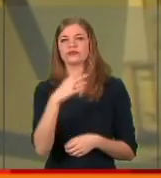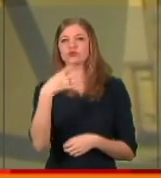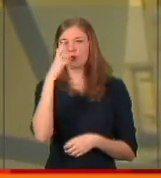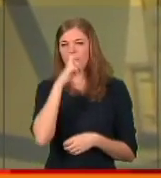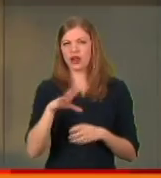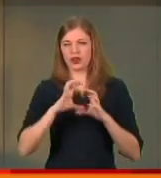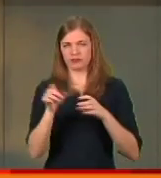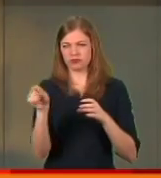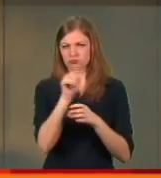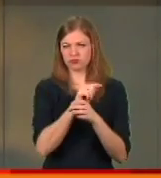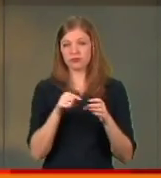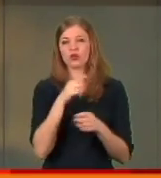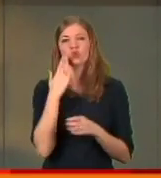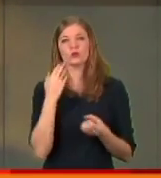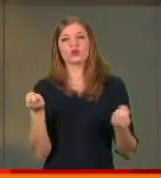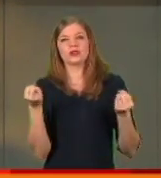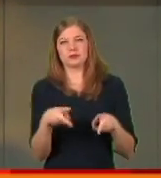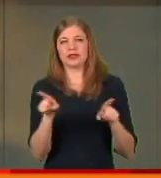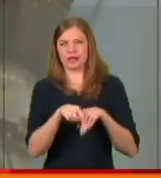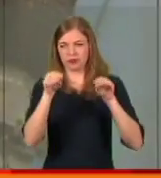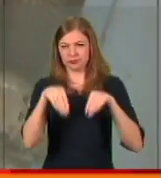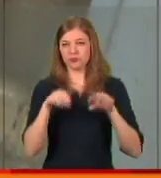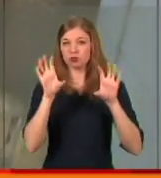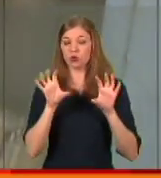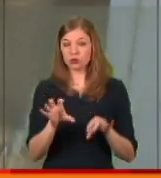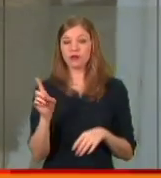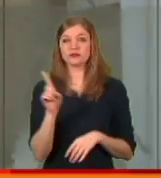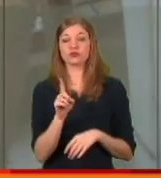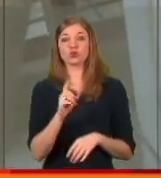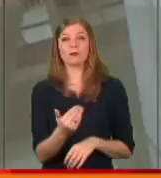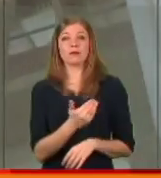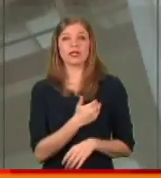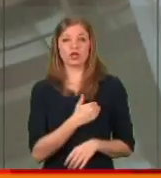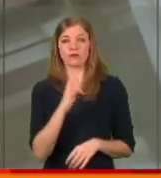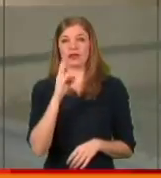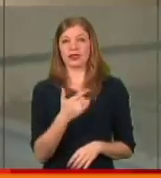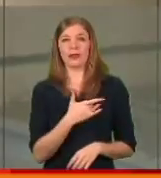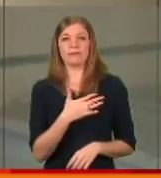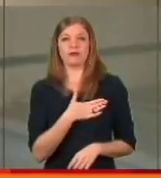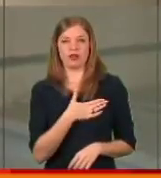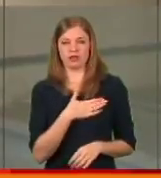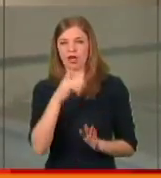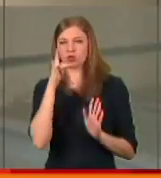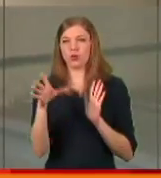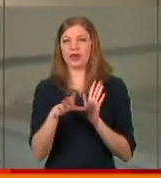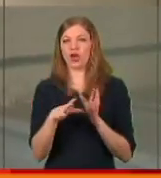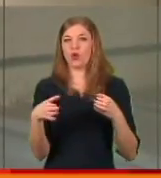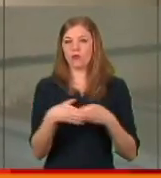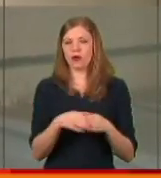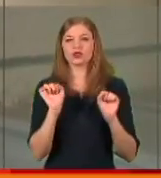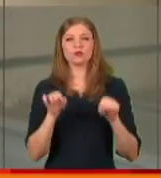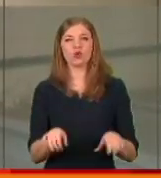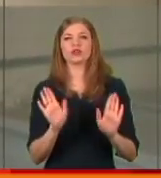країнах світу. Румуни навмисно так уклали законодавство, що претендувати на приватизацію енергокомпанії